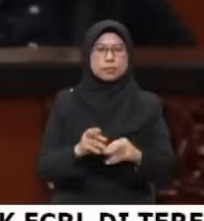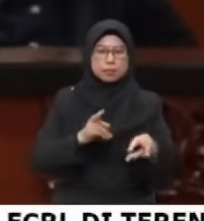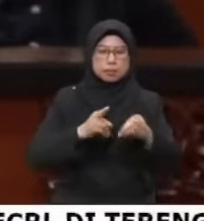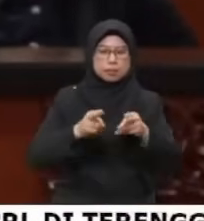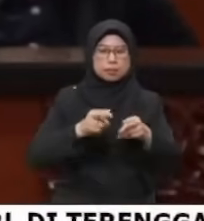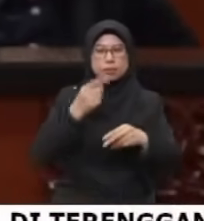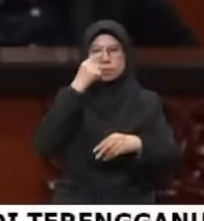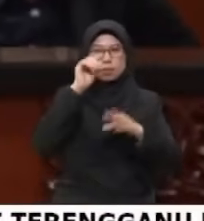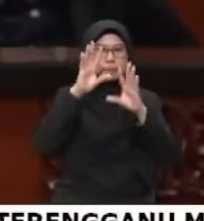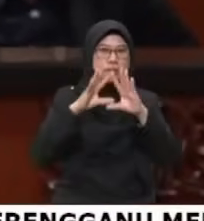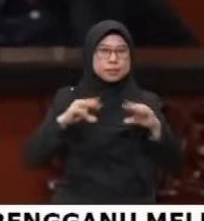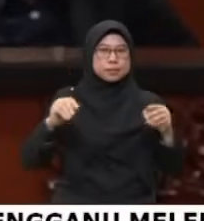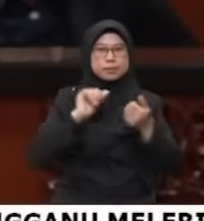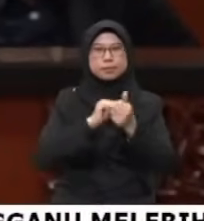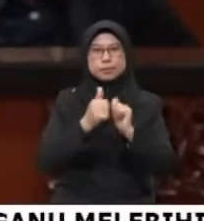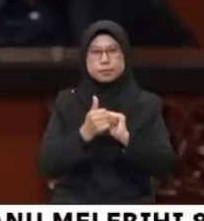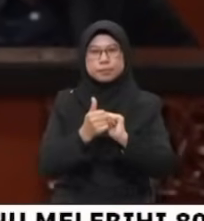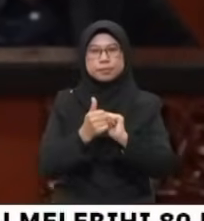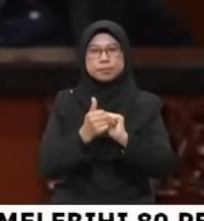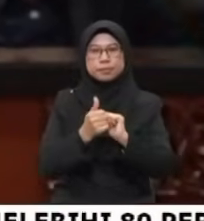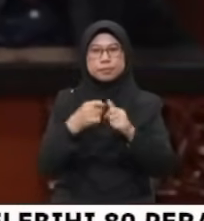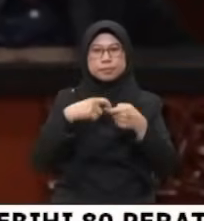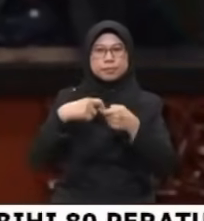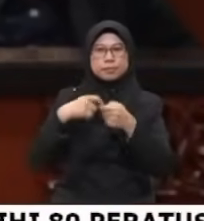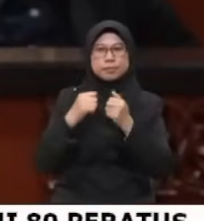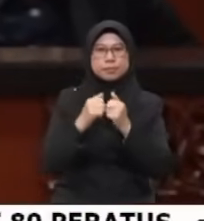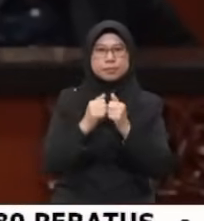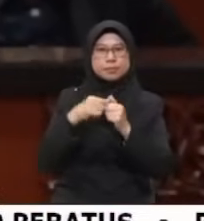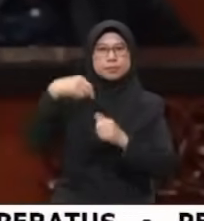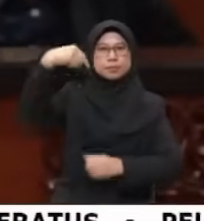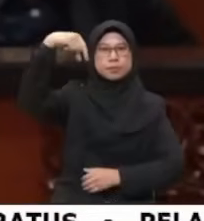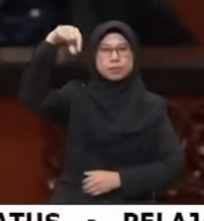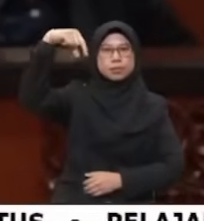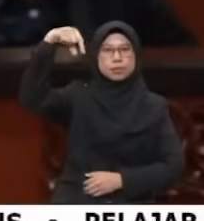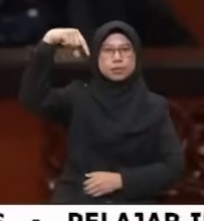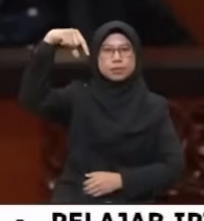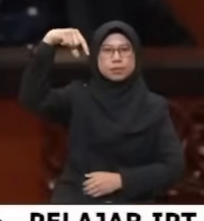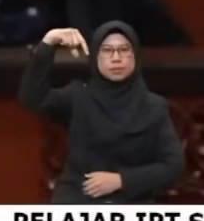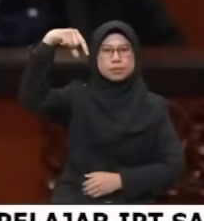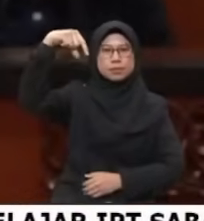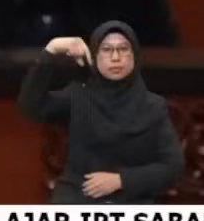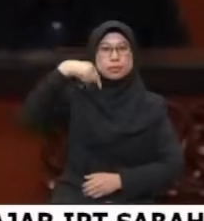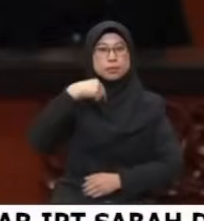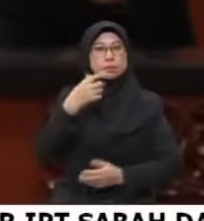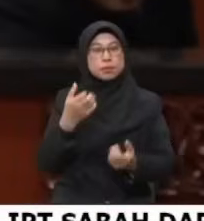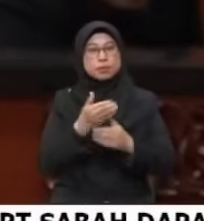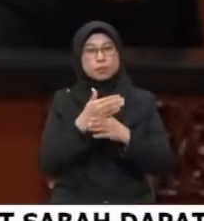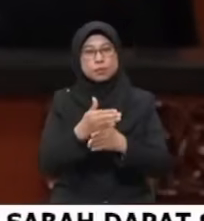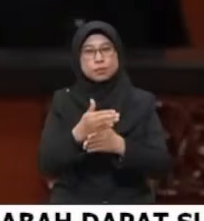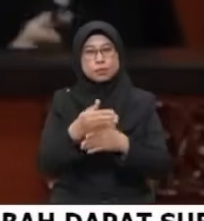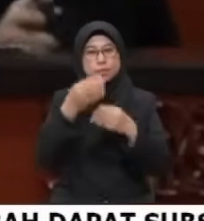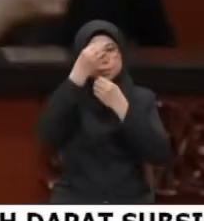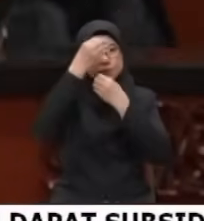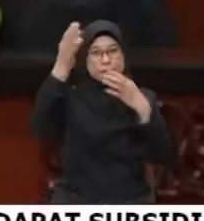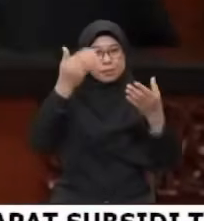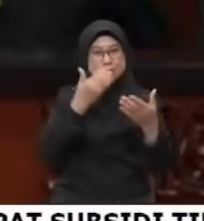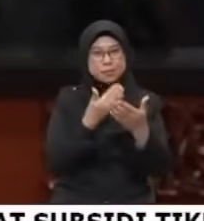untuk menyelesaikan masalah tadi ya berkenaan dengan kualiti ini satu Saya nak kongsi berita